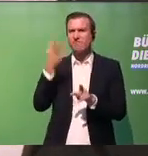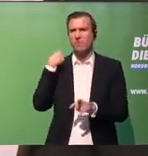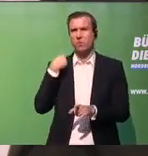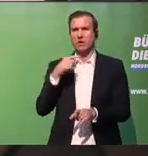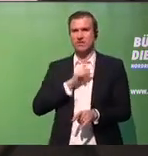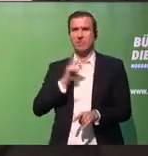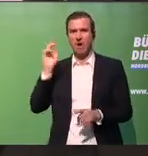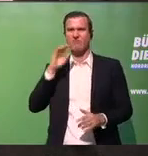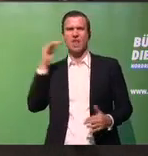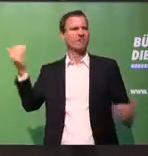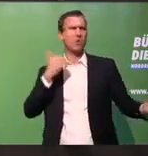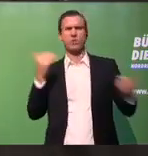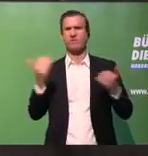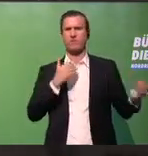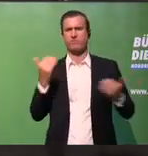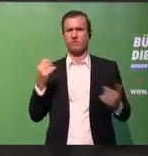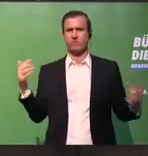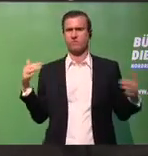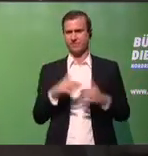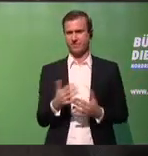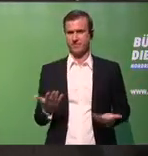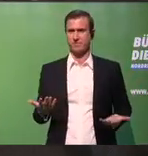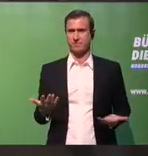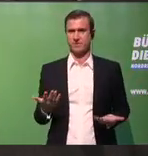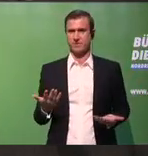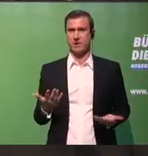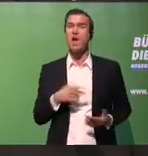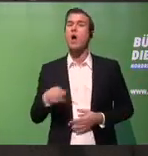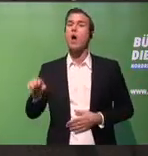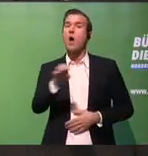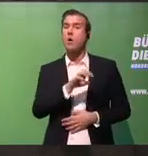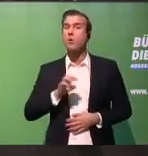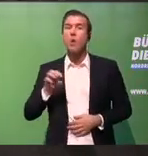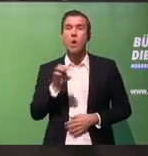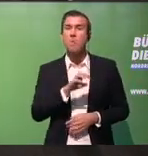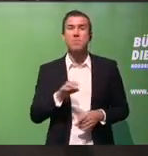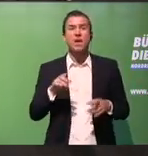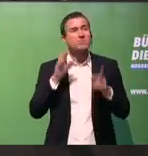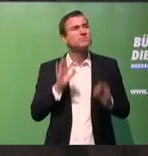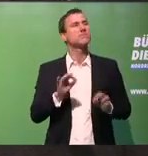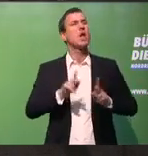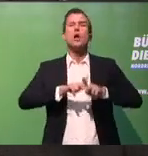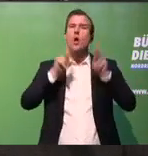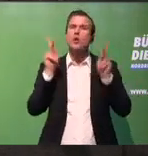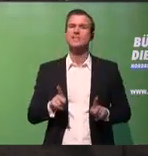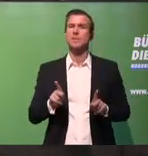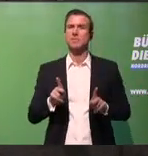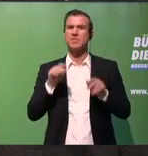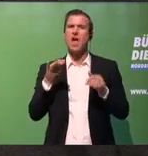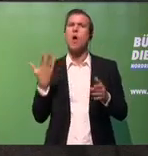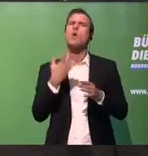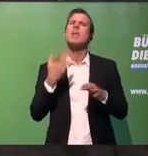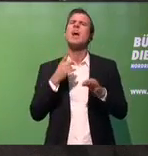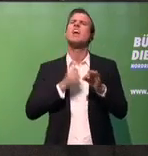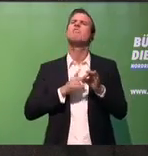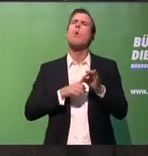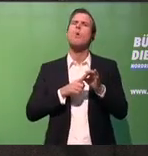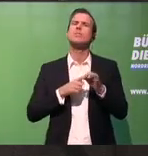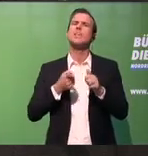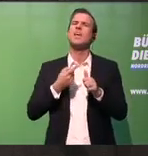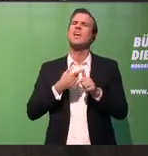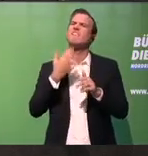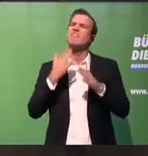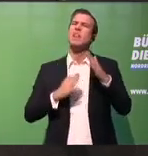haben. Es gibt europaweit immer noch kein vernünftiges Konzept oder eine Quote für Einwanderungen,